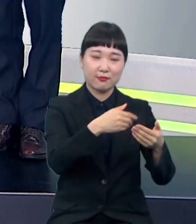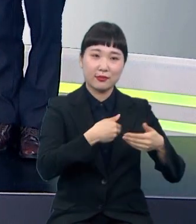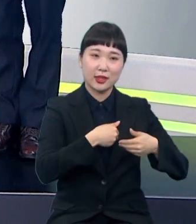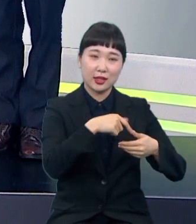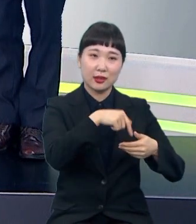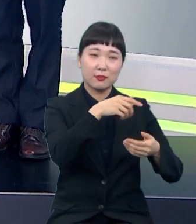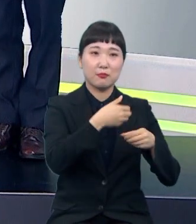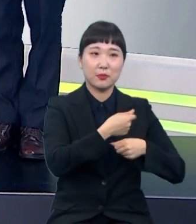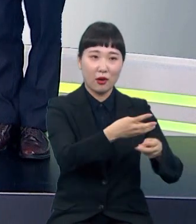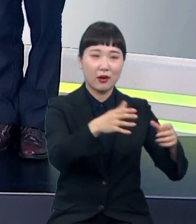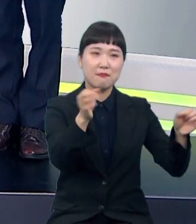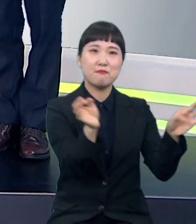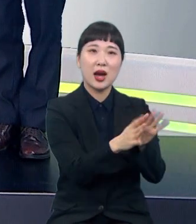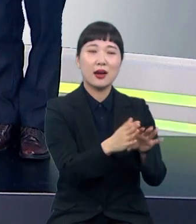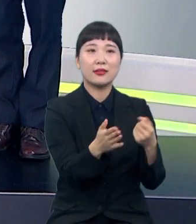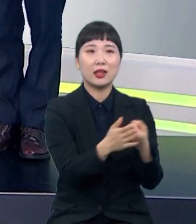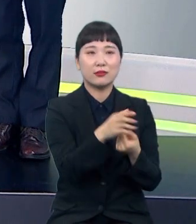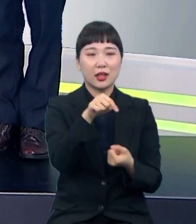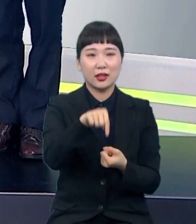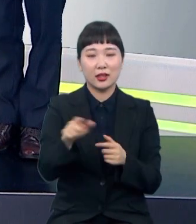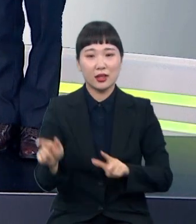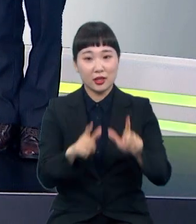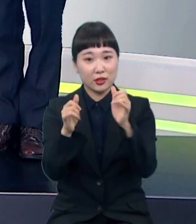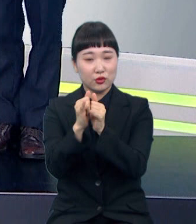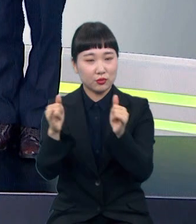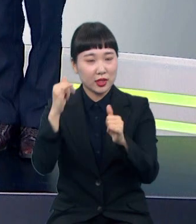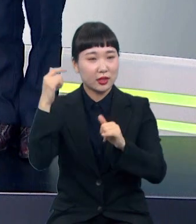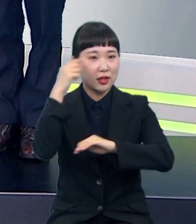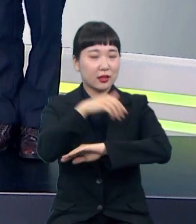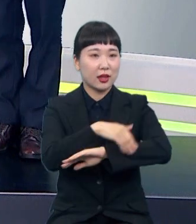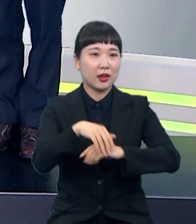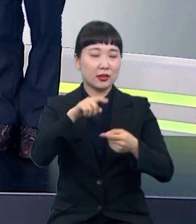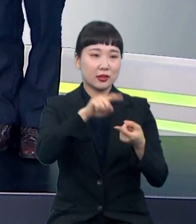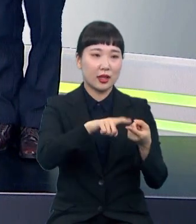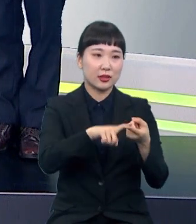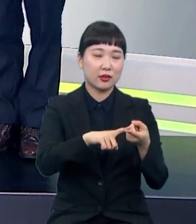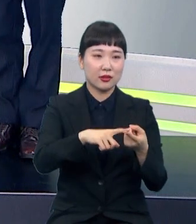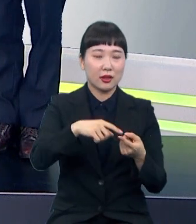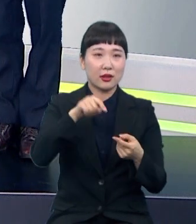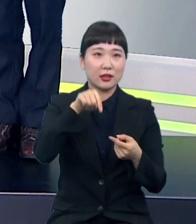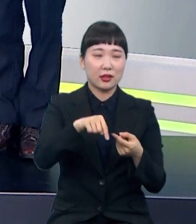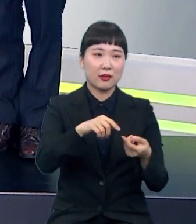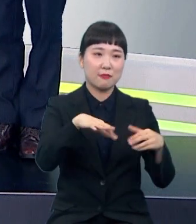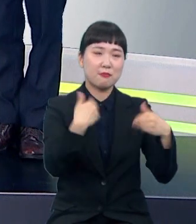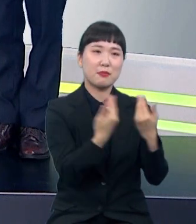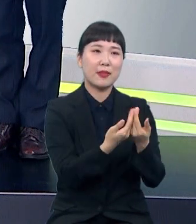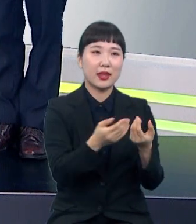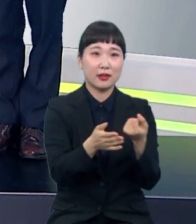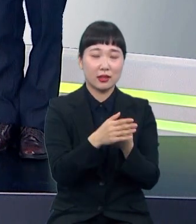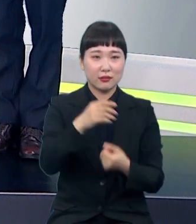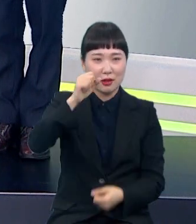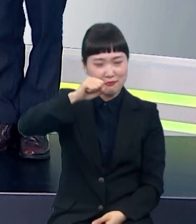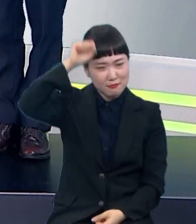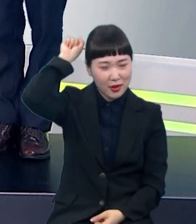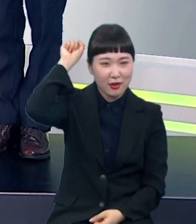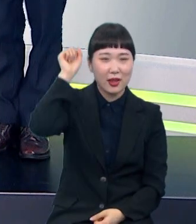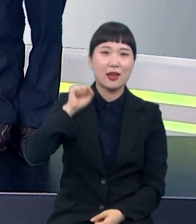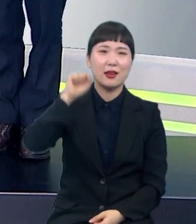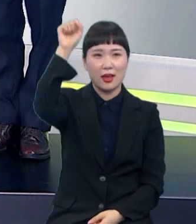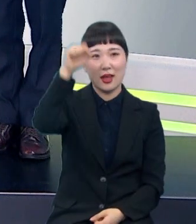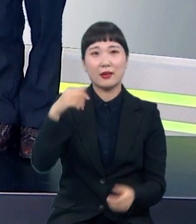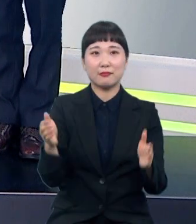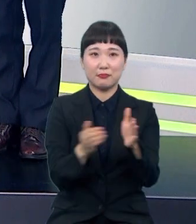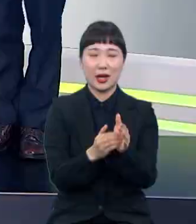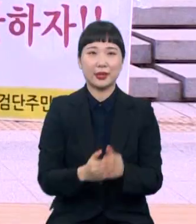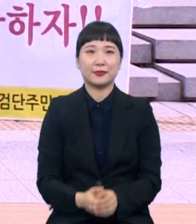입주 예정자들은 학교 용지 복원을 촉구하며 삭발 투쟁에 나섰고 향후 행정소송도 예고했습니다. 이정윤 기자의